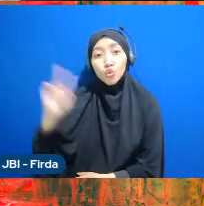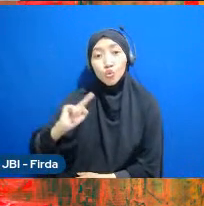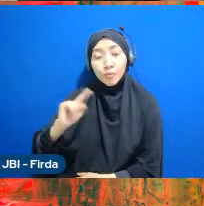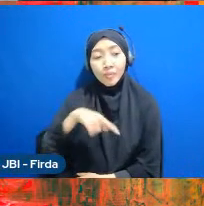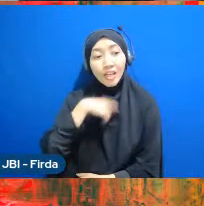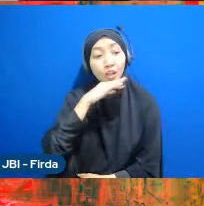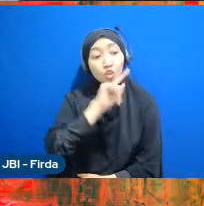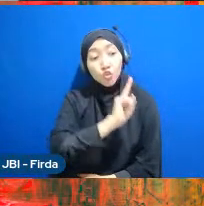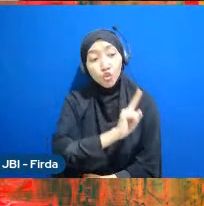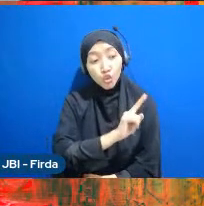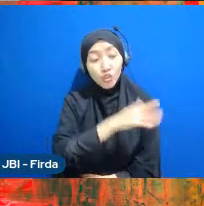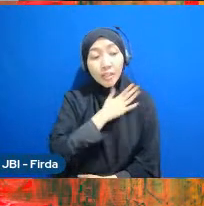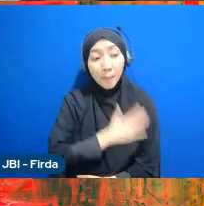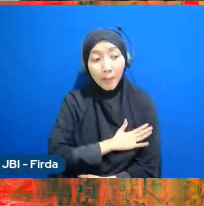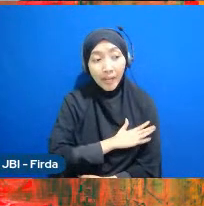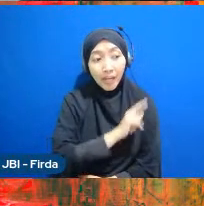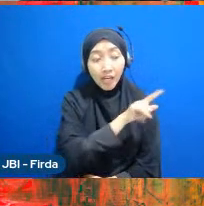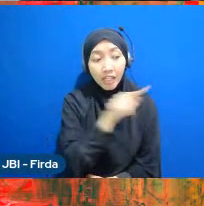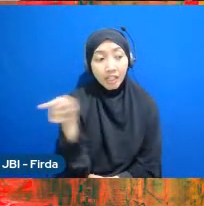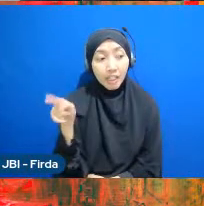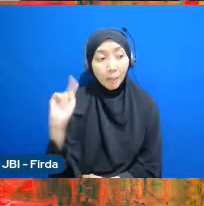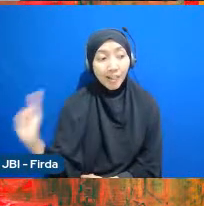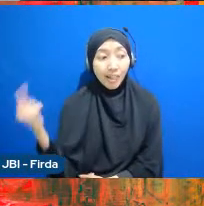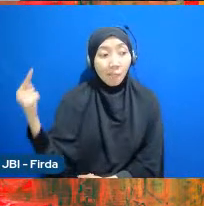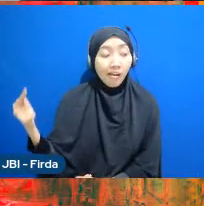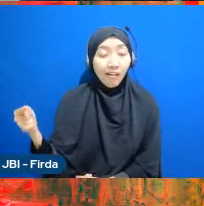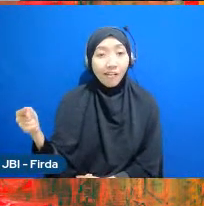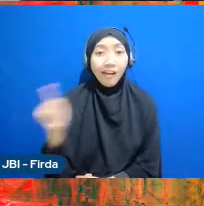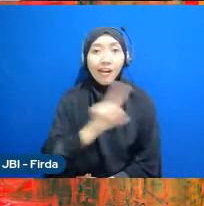ya. Yuk, kamu boleh. Jadi kita menerima bahwa